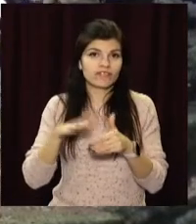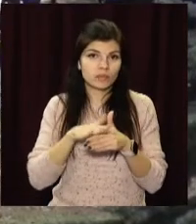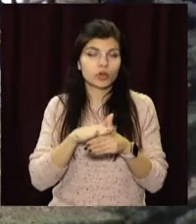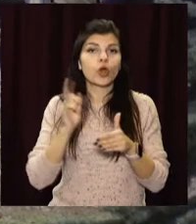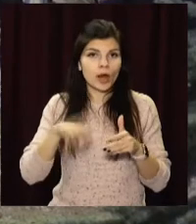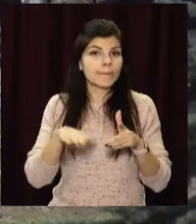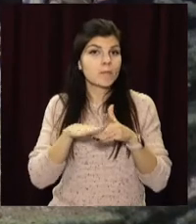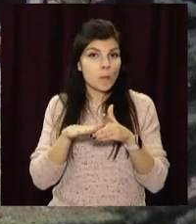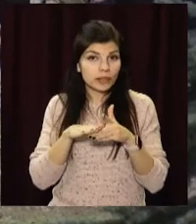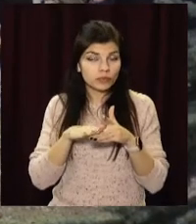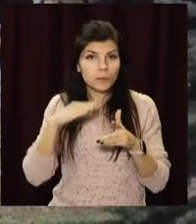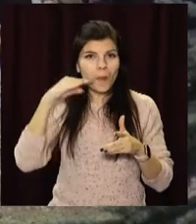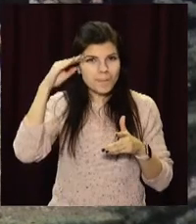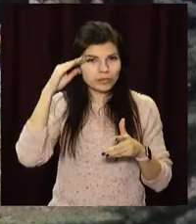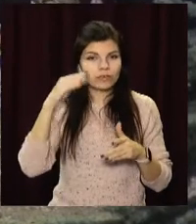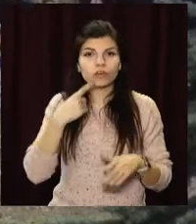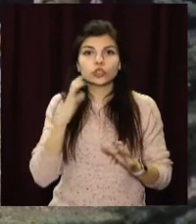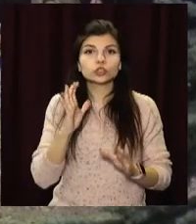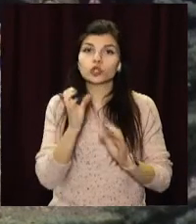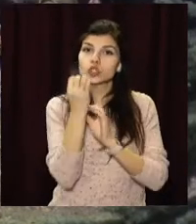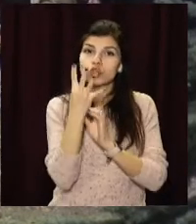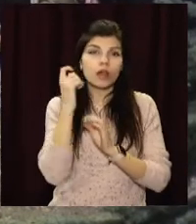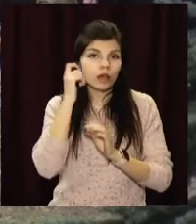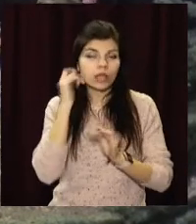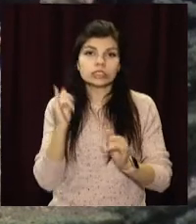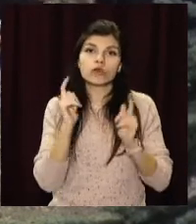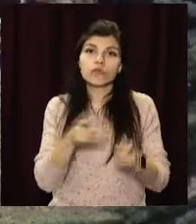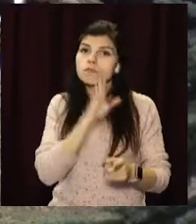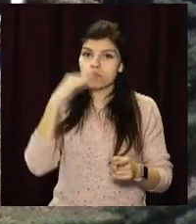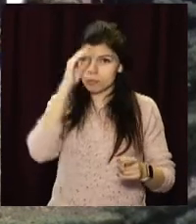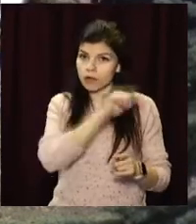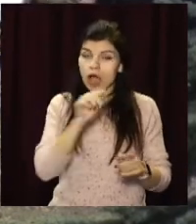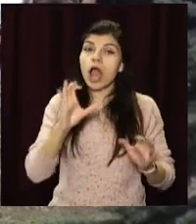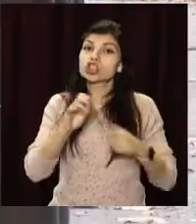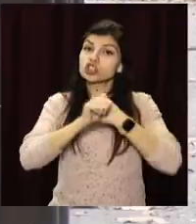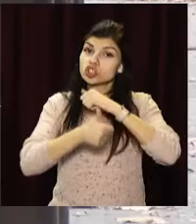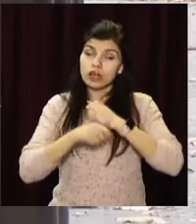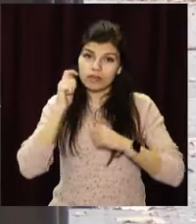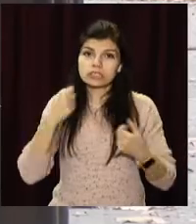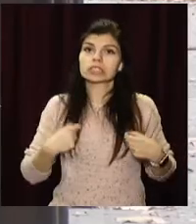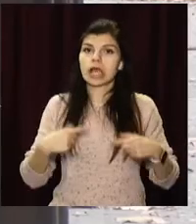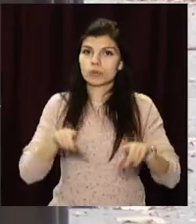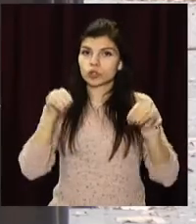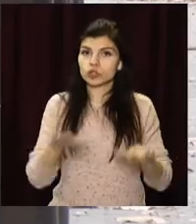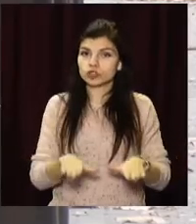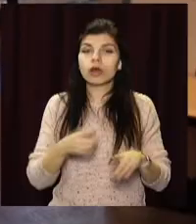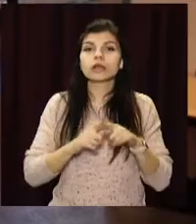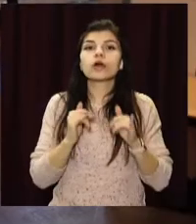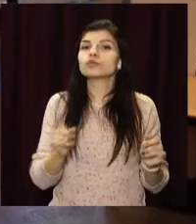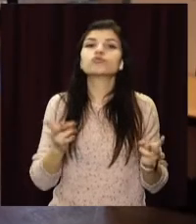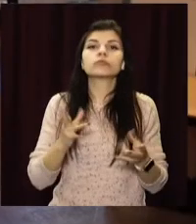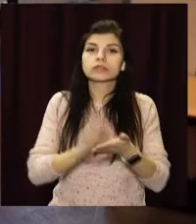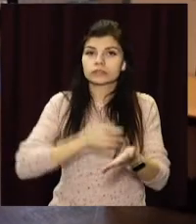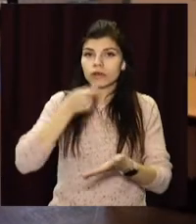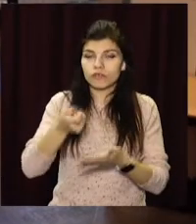ще й по батькові. Зробити це можна лише з 14 років та за згодою батьків, а вже з 16 самостійно. Для цього необхідно